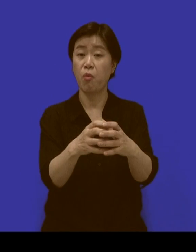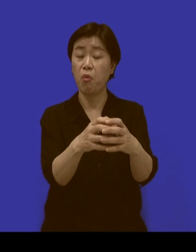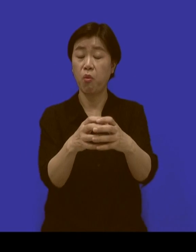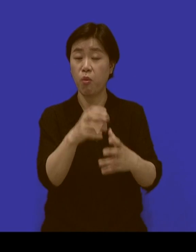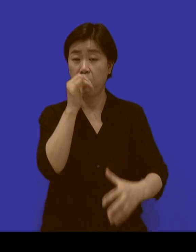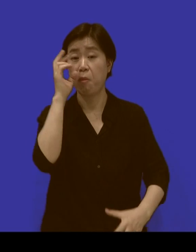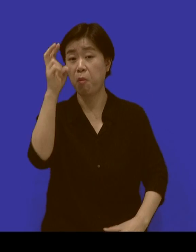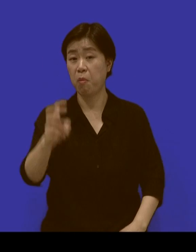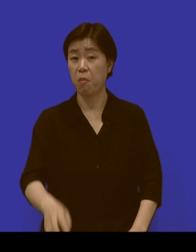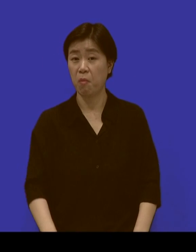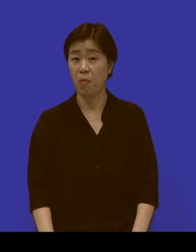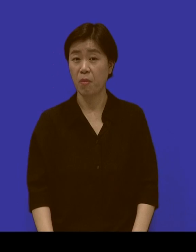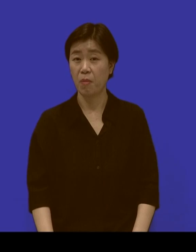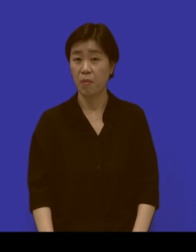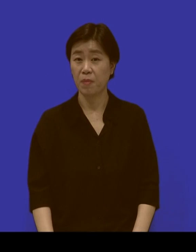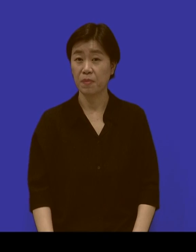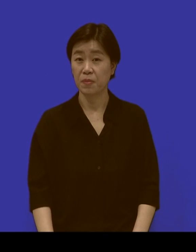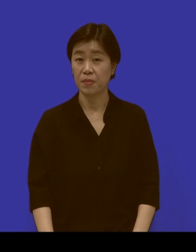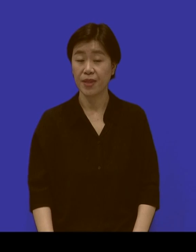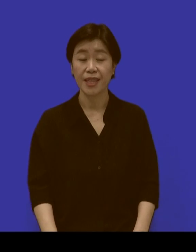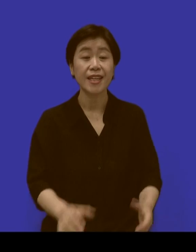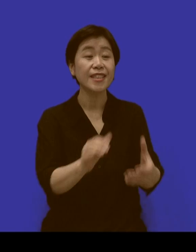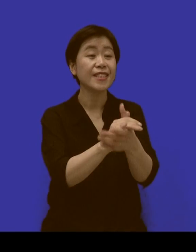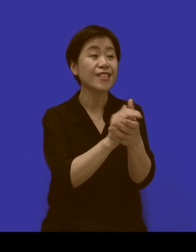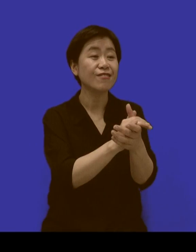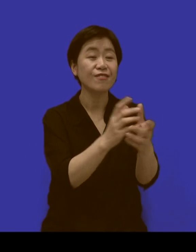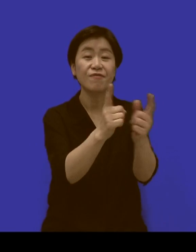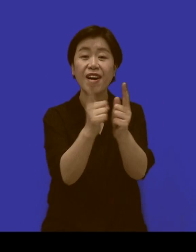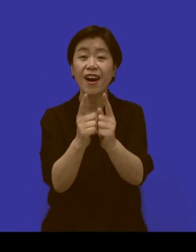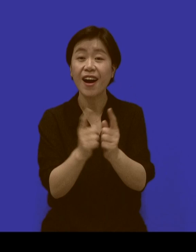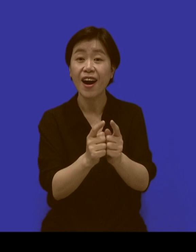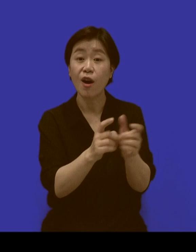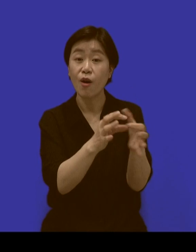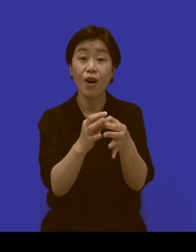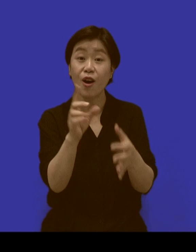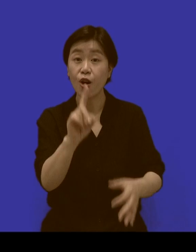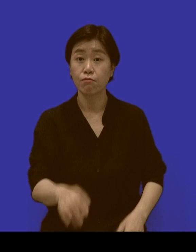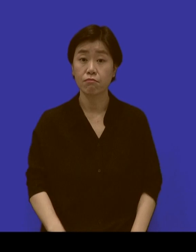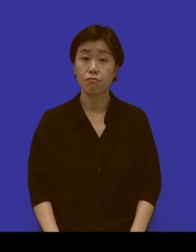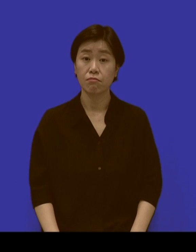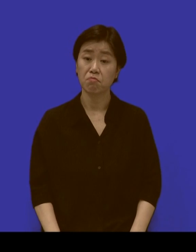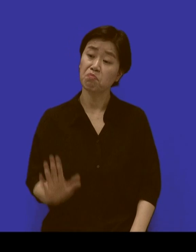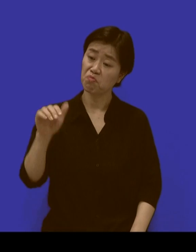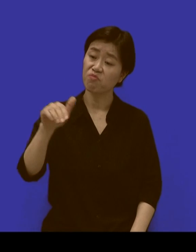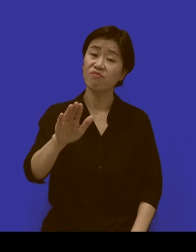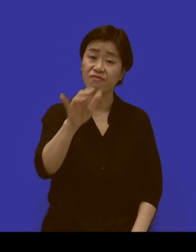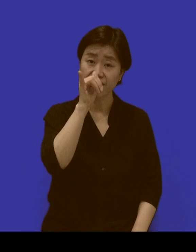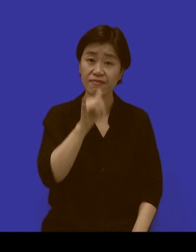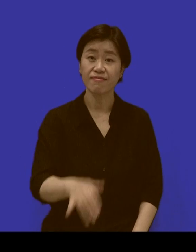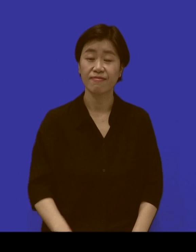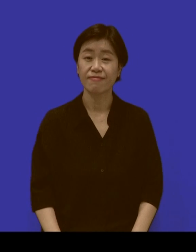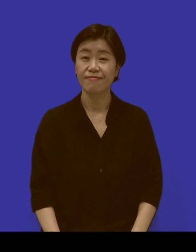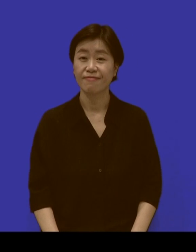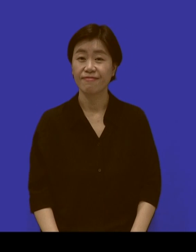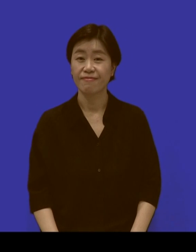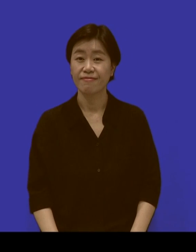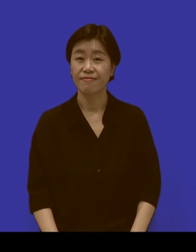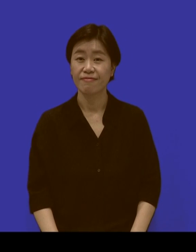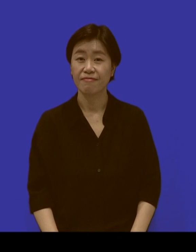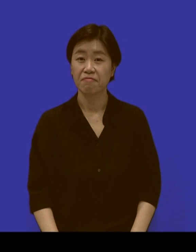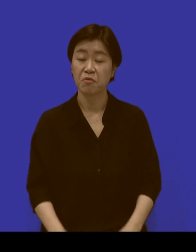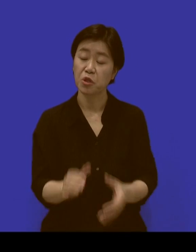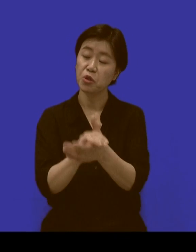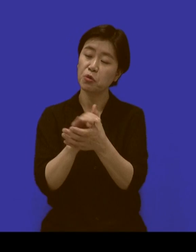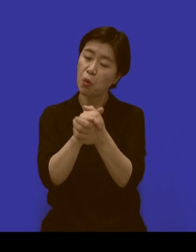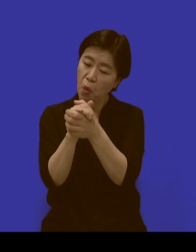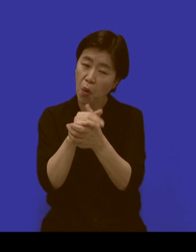뭐 네 친구들 친구들이랑 있었습니다. 관계는 어떠셨어요? 네, 뭐 좋았다가 나빴다고 했는데요. 네네. 뭐 어느